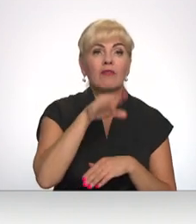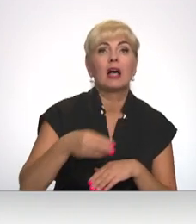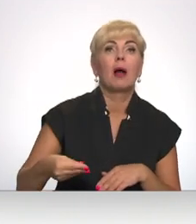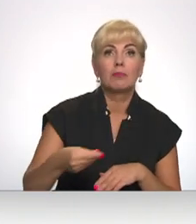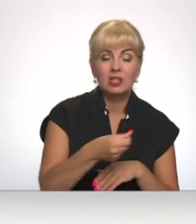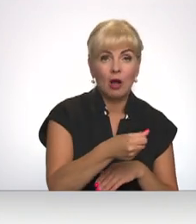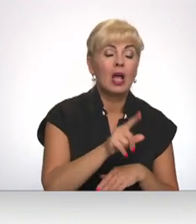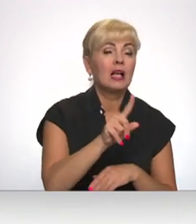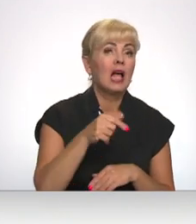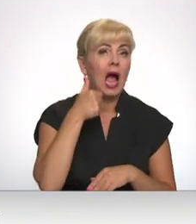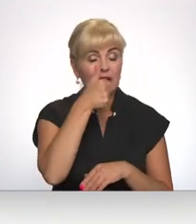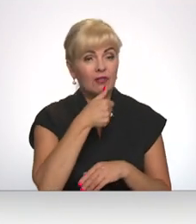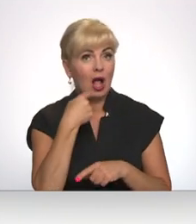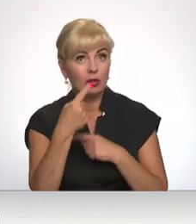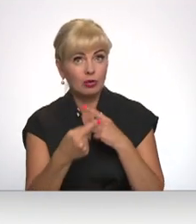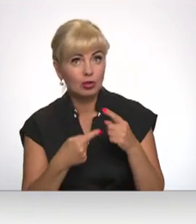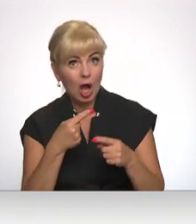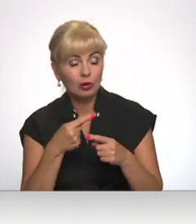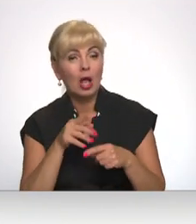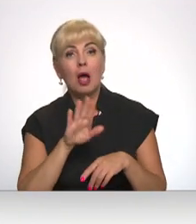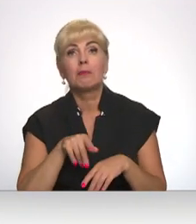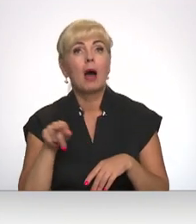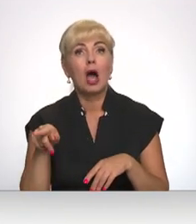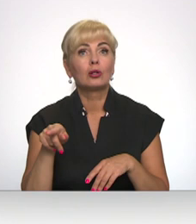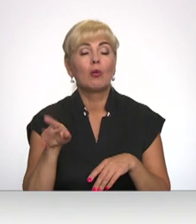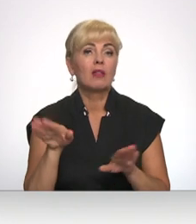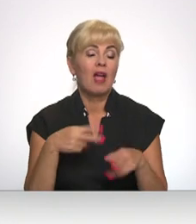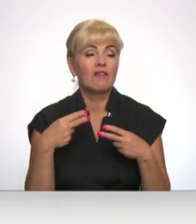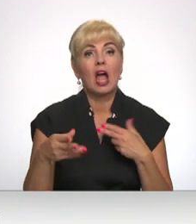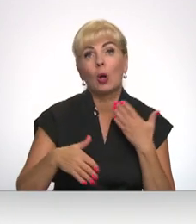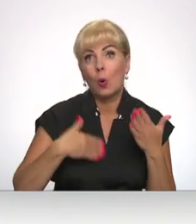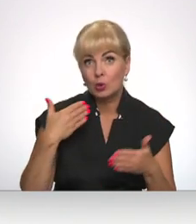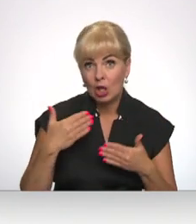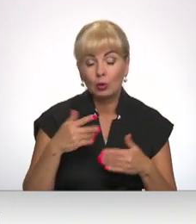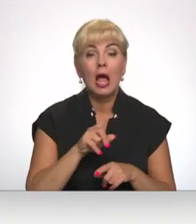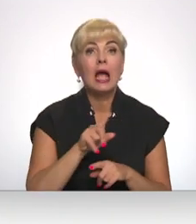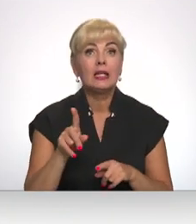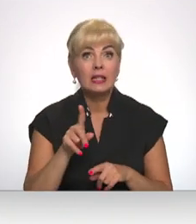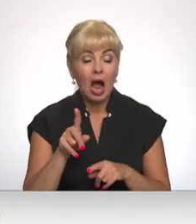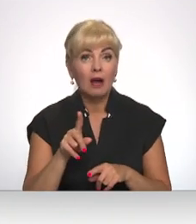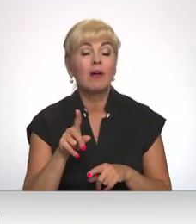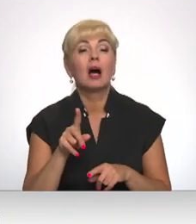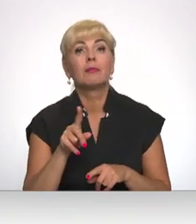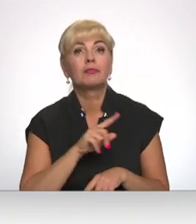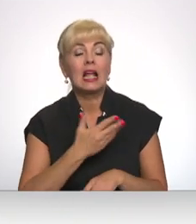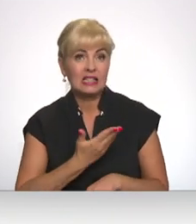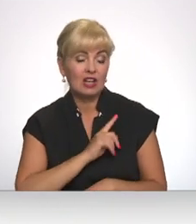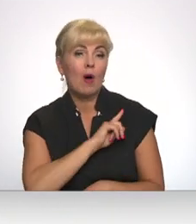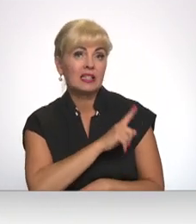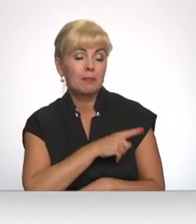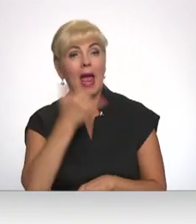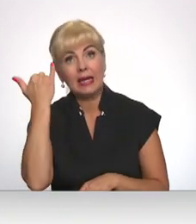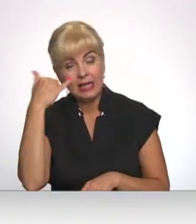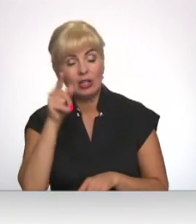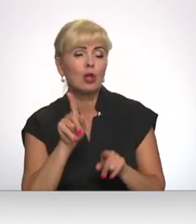jau ir individuāla saruna ar katru attiecīgi, viņam par to nav jāsaraizējās. Ja vien viņam ir dzīvotspējīga ideja, nezinu, mēs visus